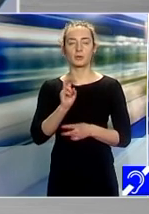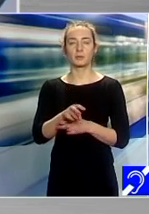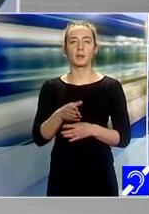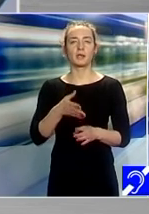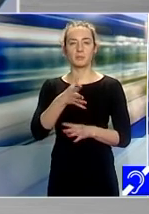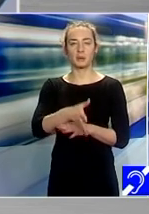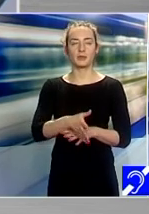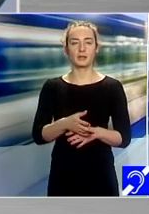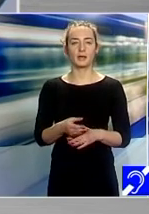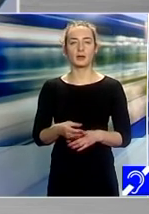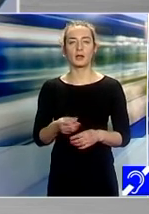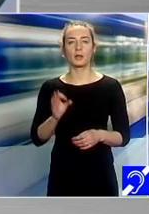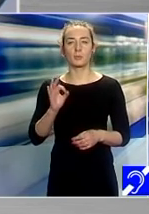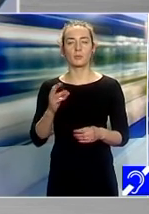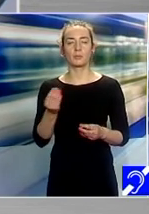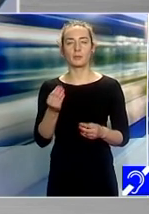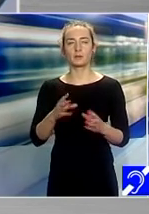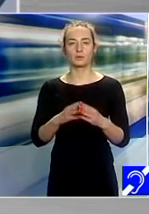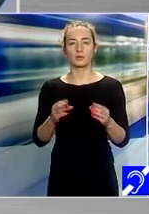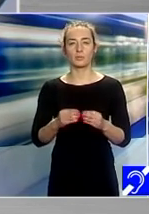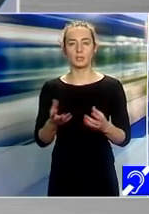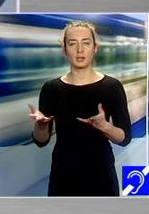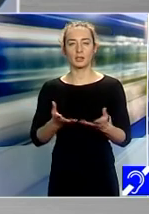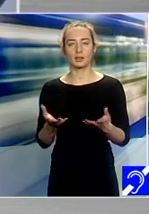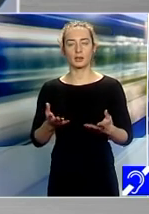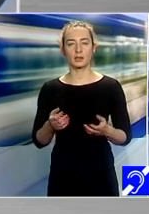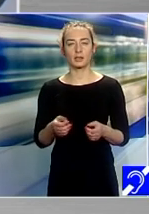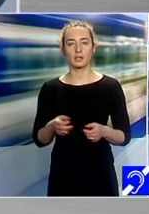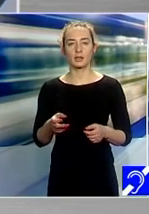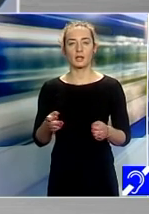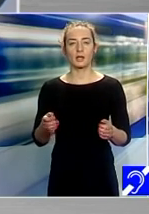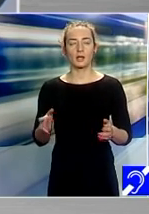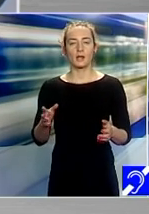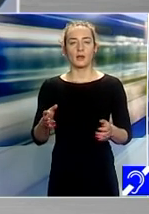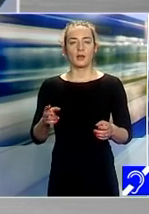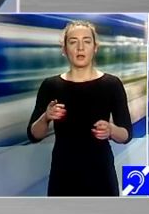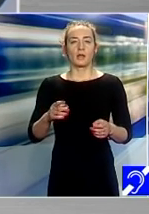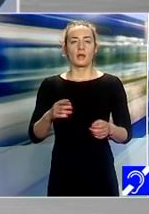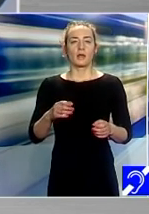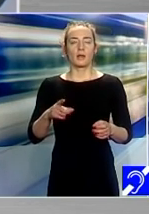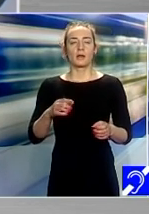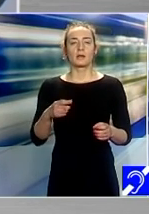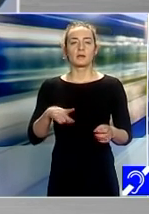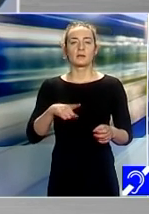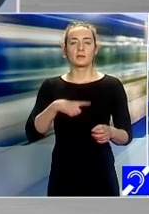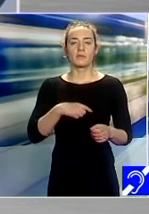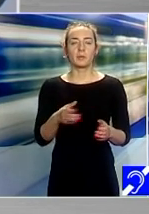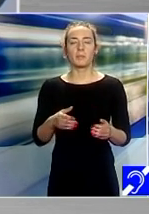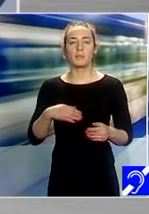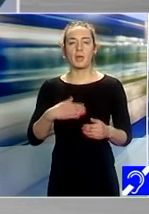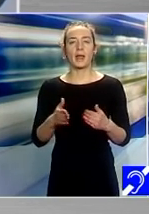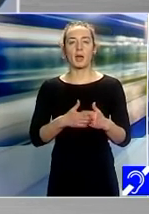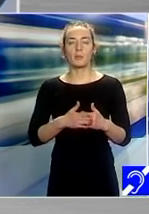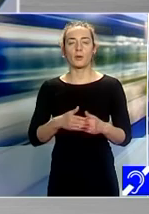un lucru foarte util pentru România, care ne apropie cumva de țările dezvoltate și din acest